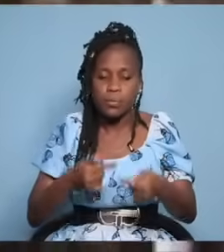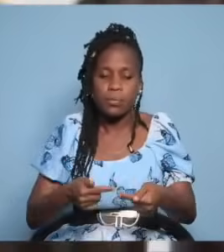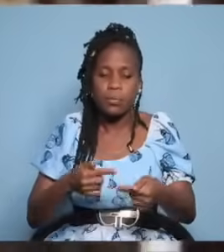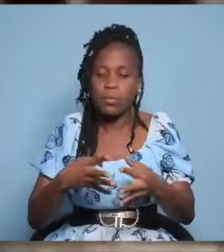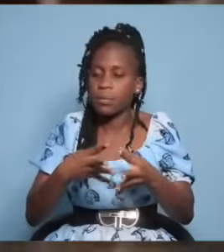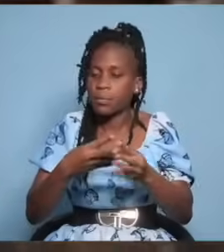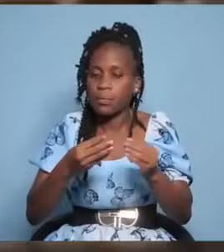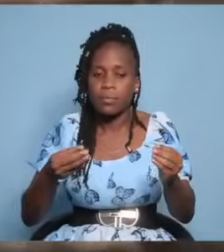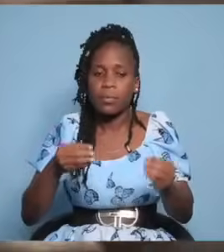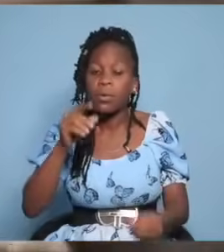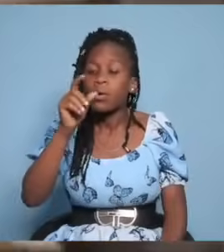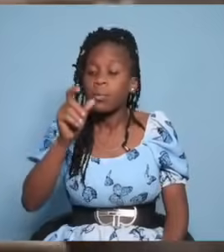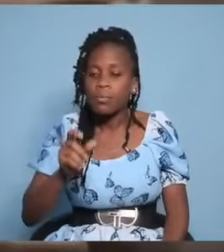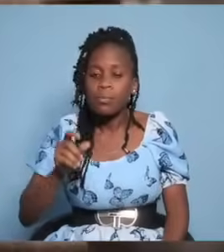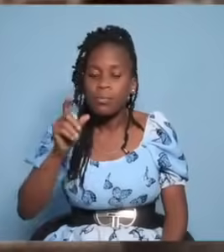Aliyekuwa